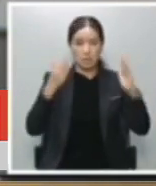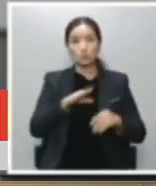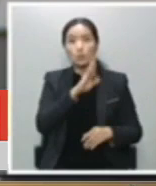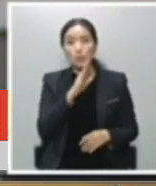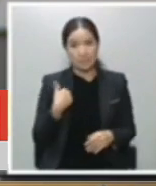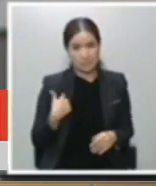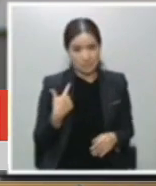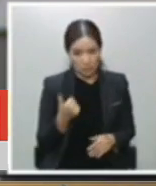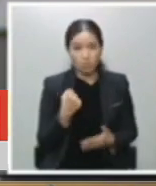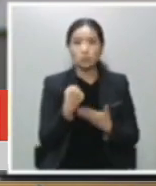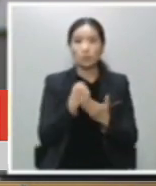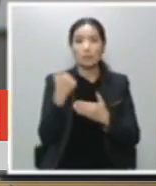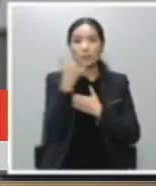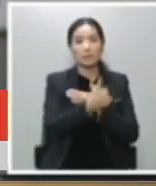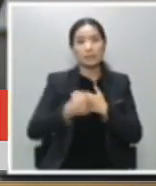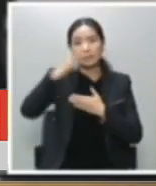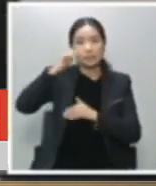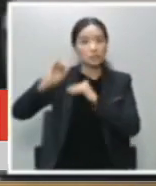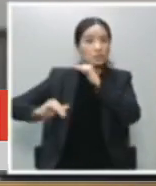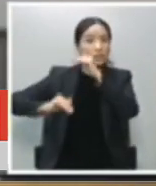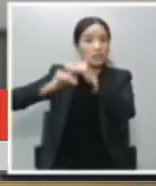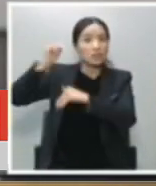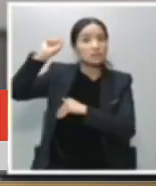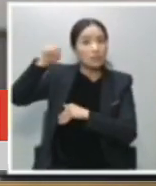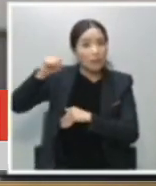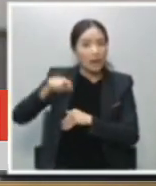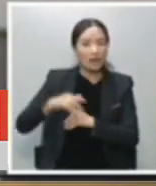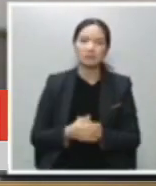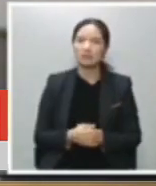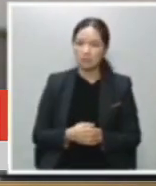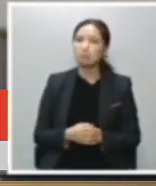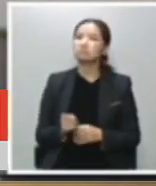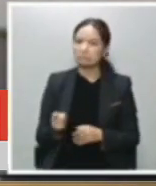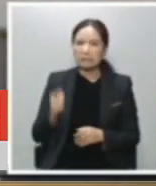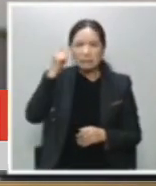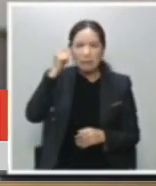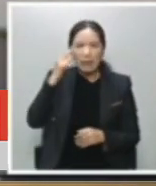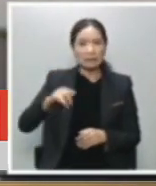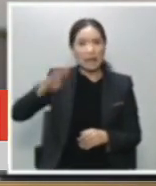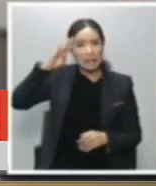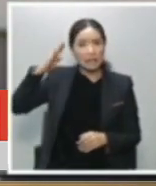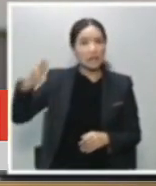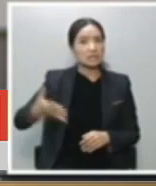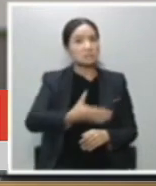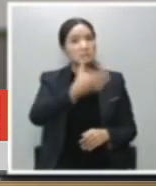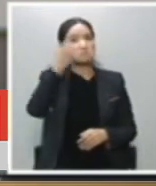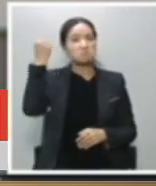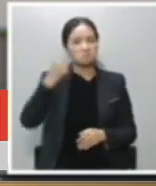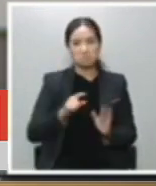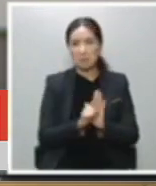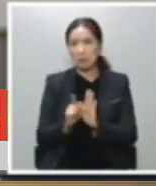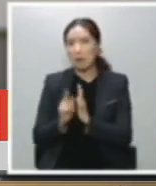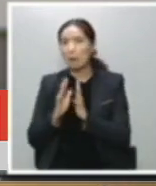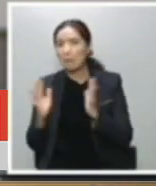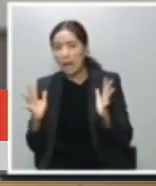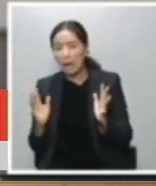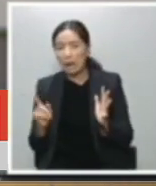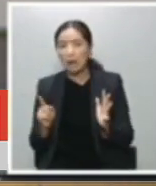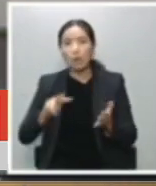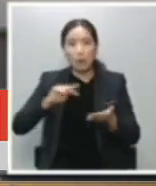าป่านนี้ประเทศไทยก็คงเป็นมหาอำนาจของโลกไปแล้วเพราะมีการปฏิวัติรัฐประหาร